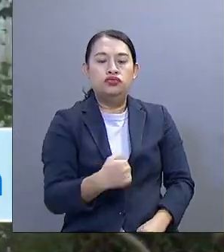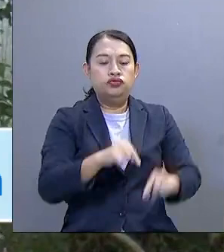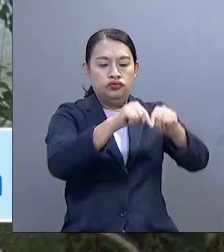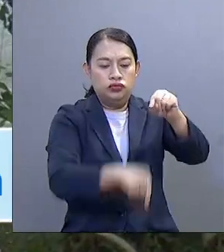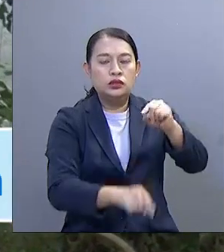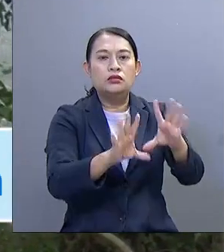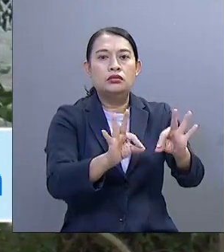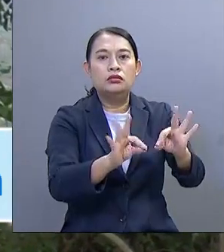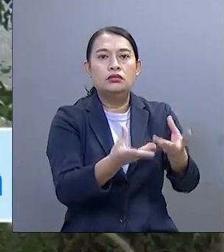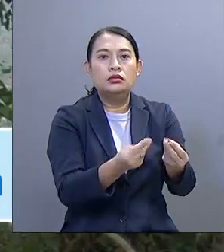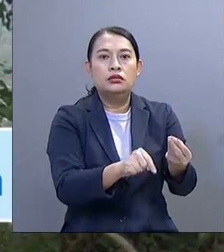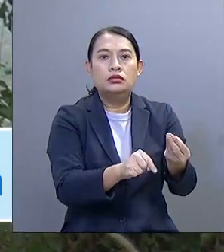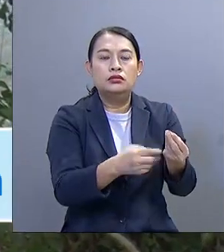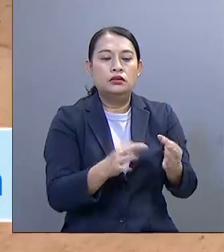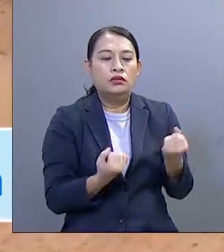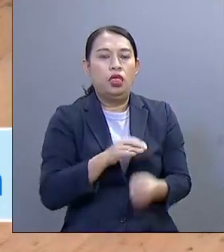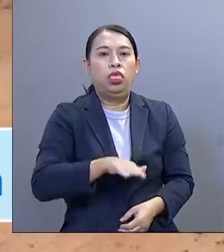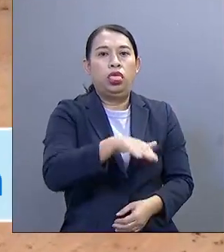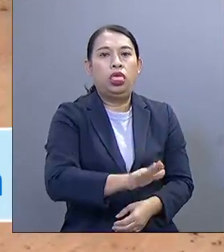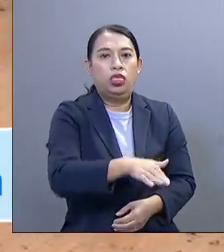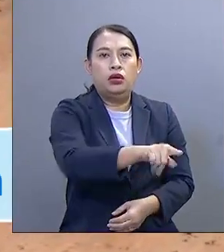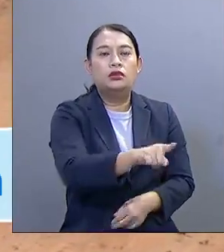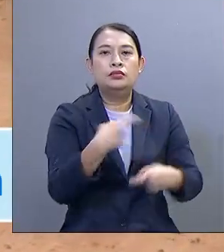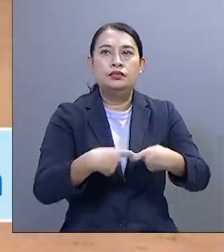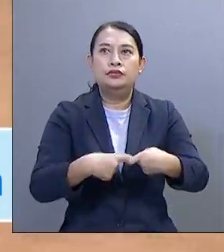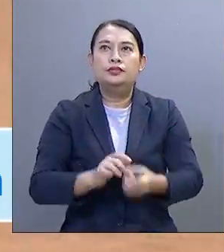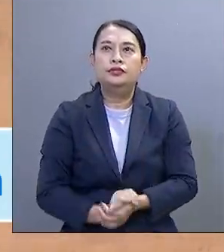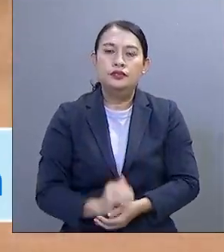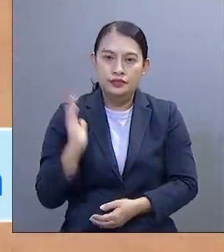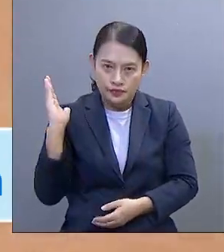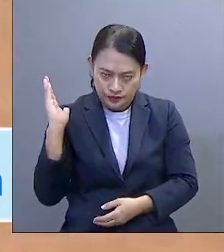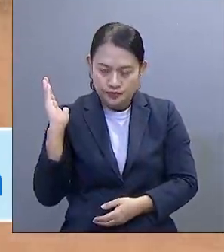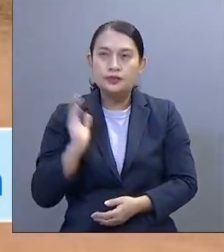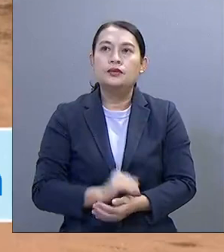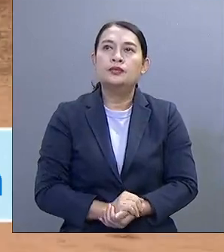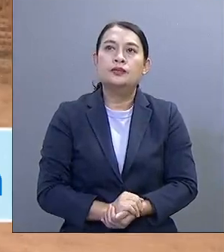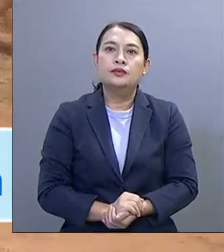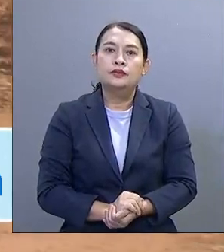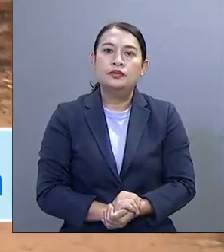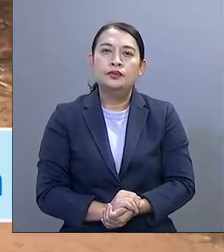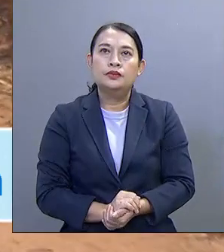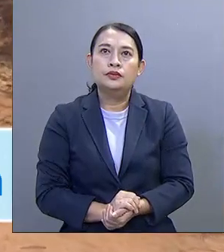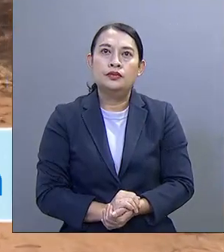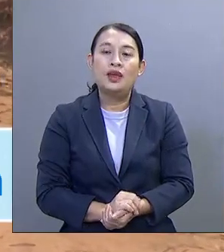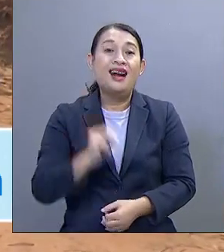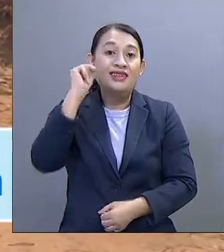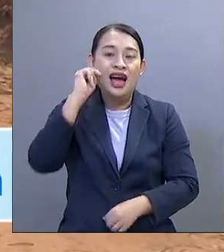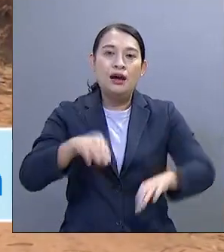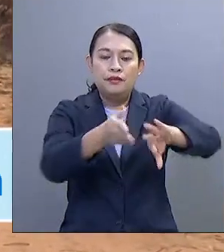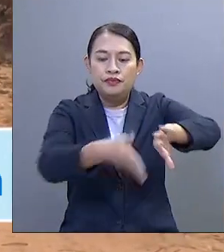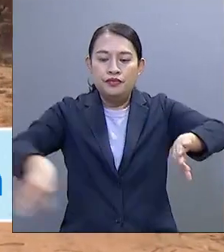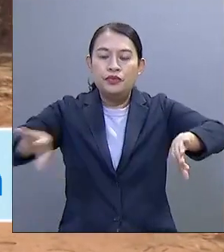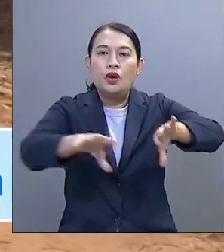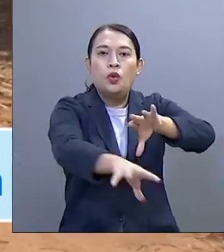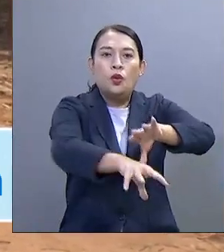รถชบรรไปทำใครทำนากันลำบากลำบลนอกจากนี้ในทุนก็ยงสูปน้ำออกจากบอพี่อีก